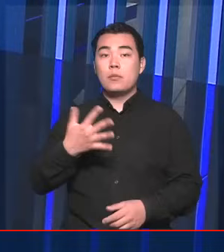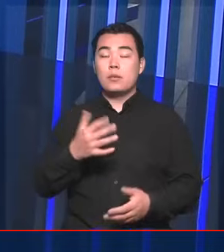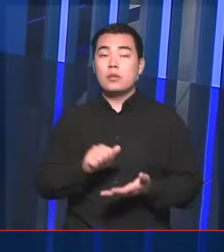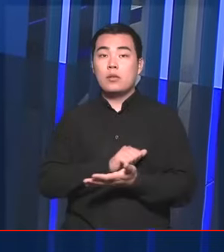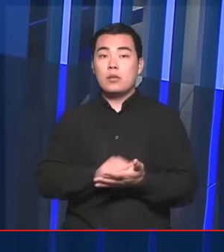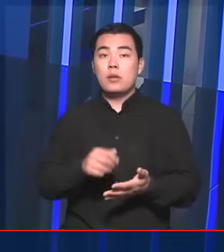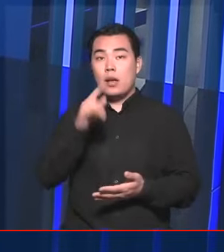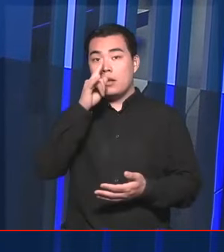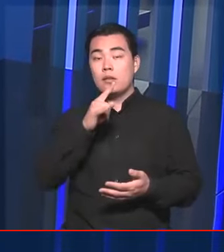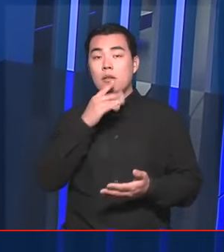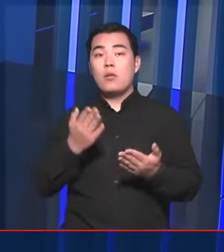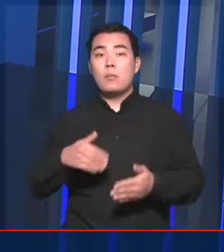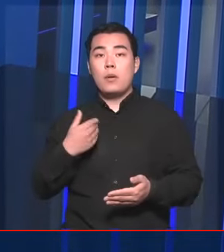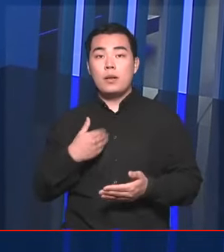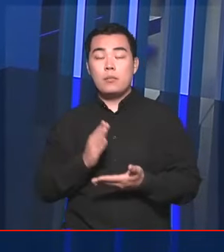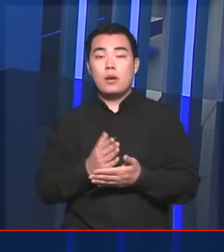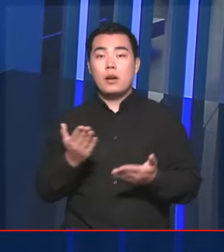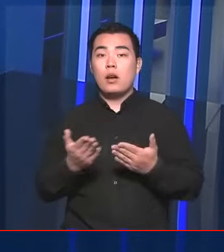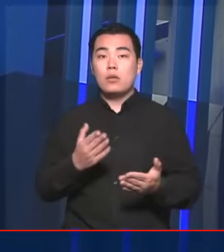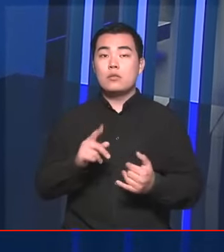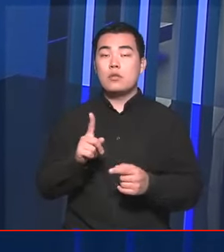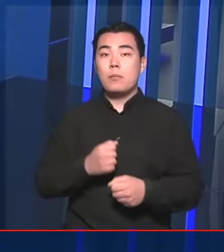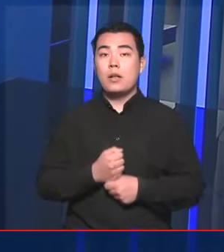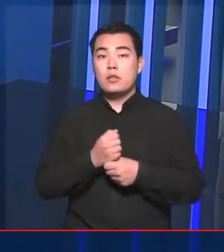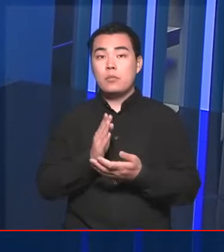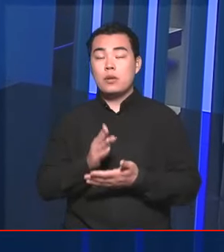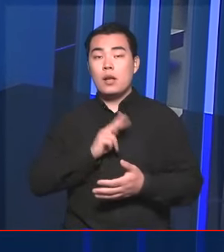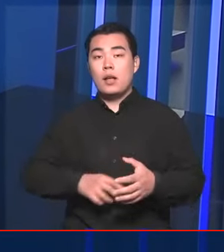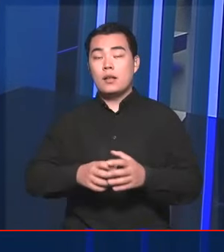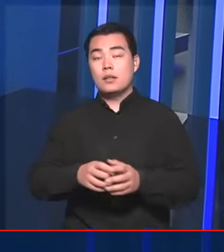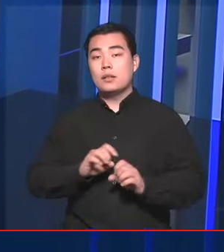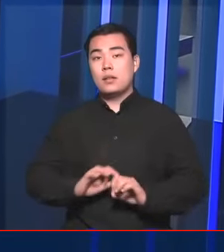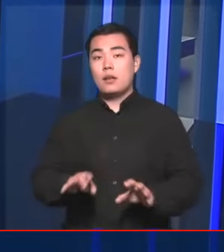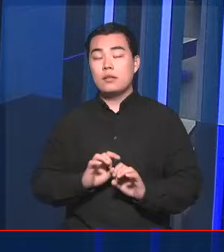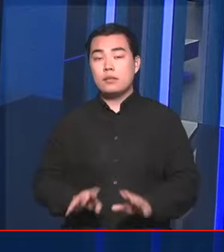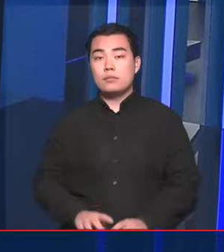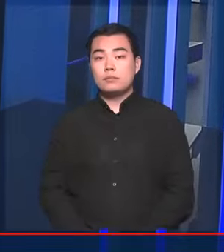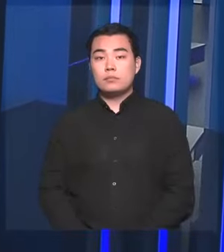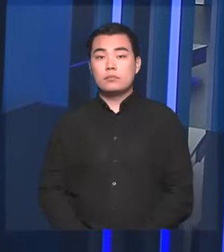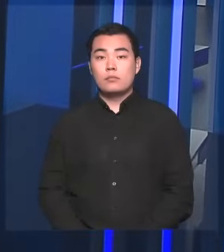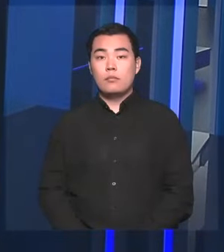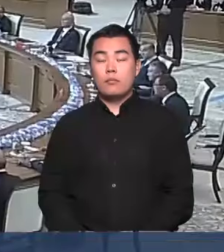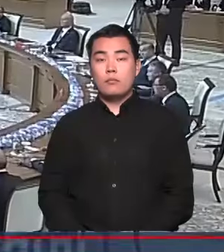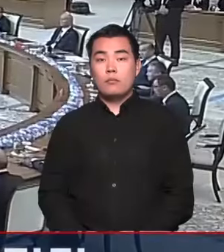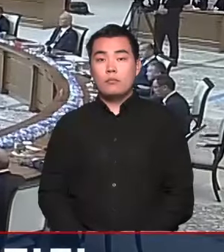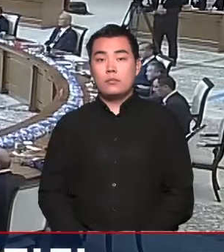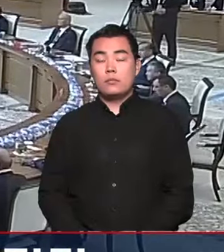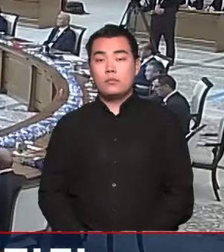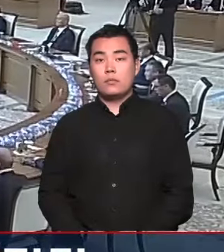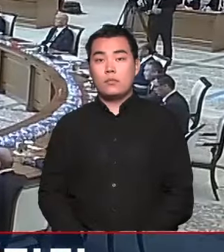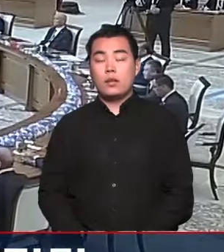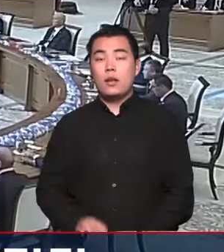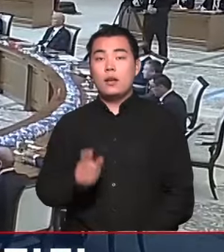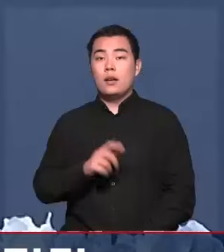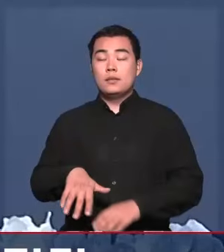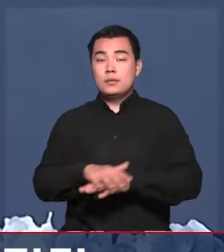Қазақстанға қандай пайдасы бар, қай салаларға серпін береді, әріптесім Асылбек Тойбек тарқатып айтады. Жұрт